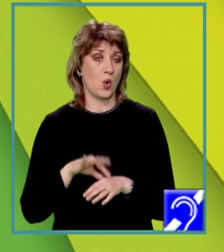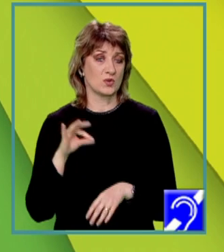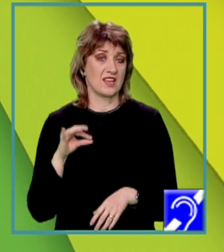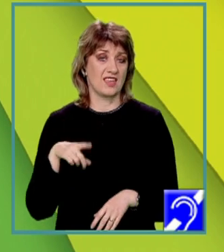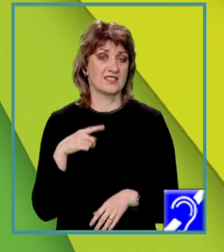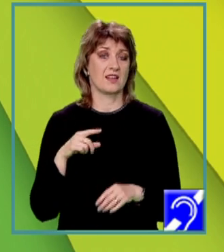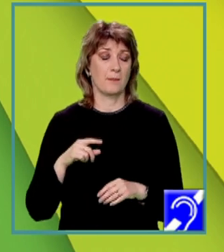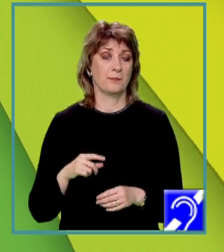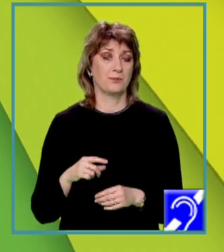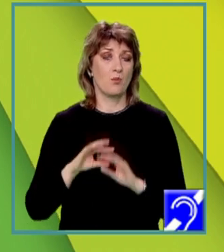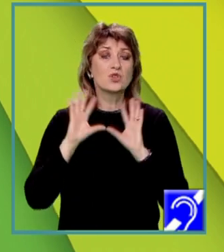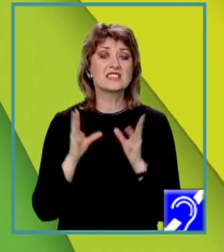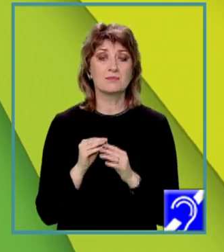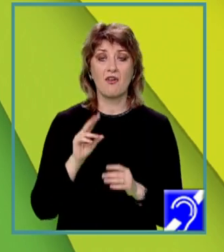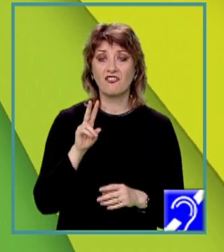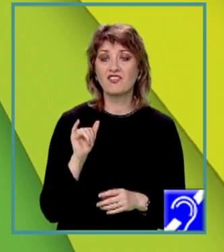mulțimea